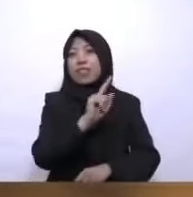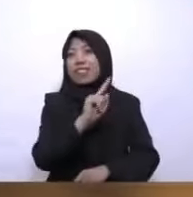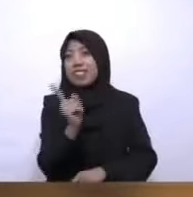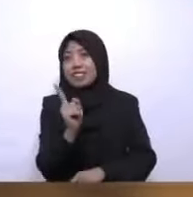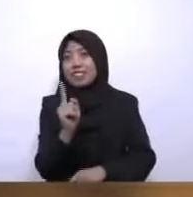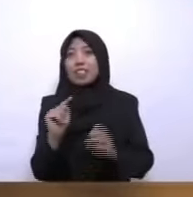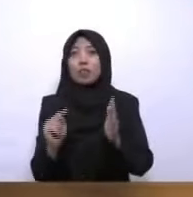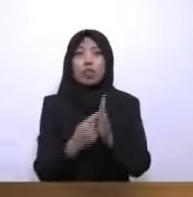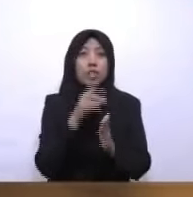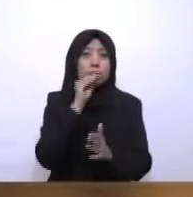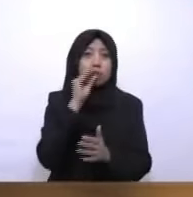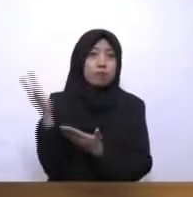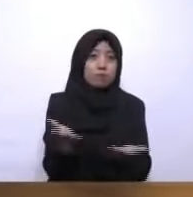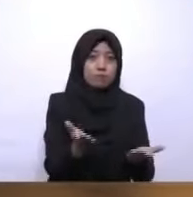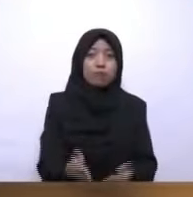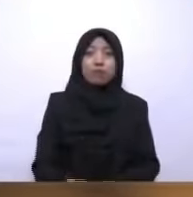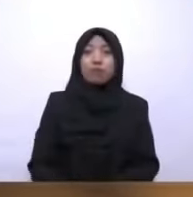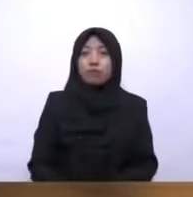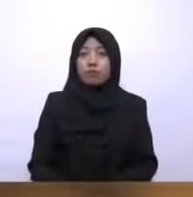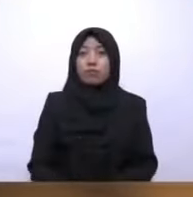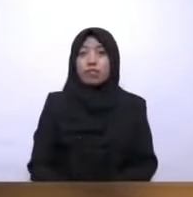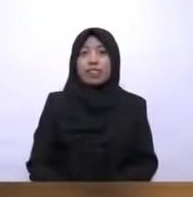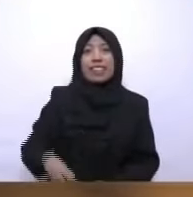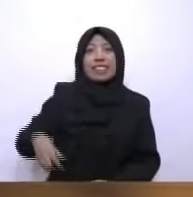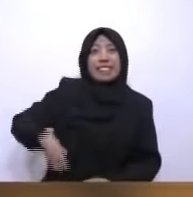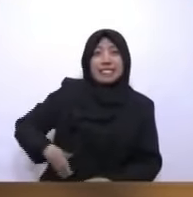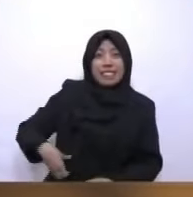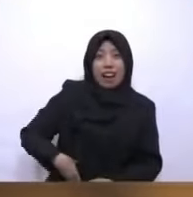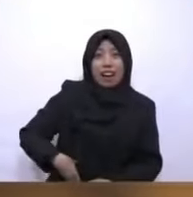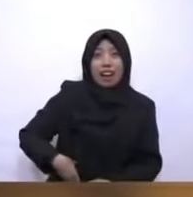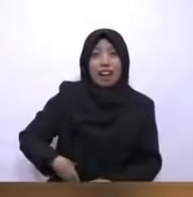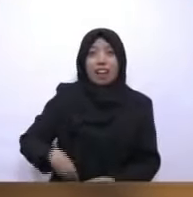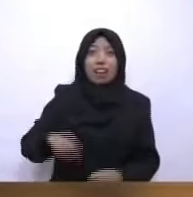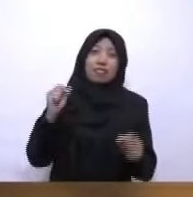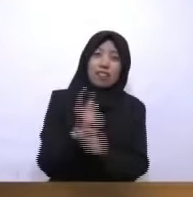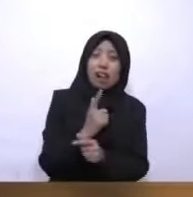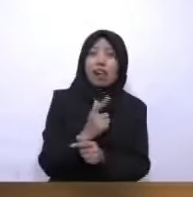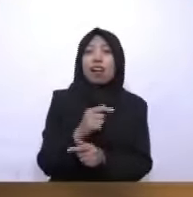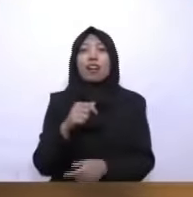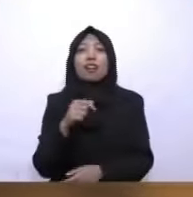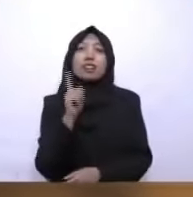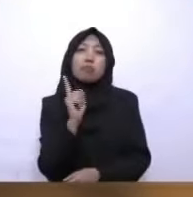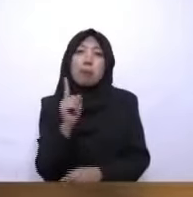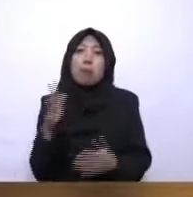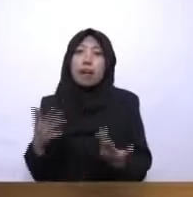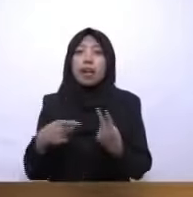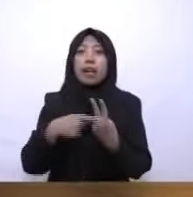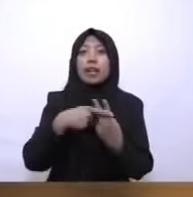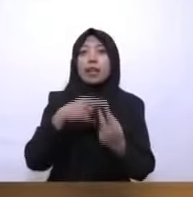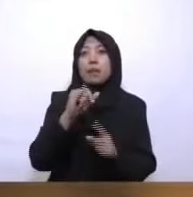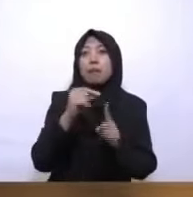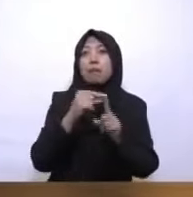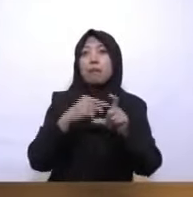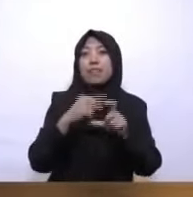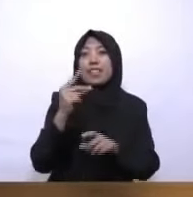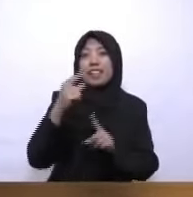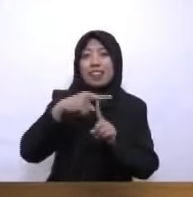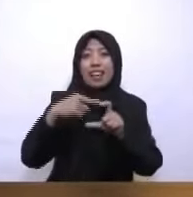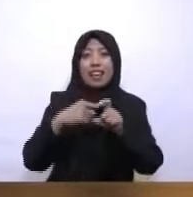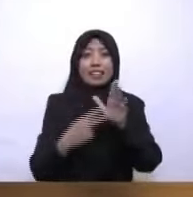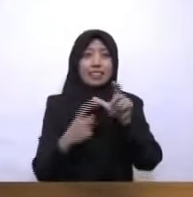berbicara. Penyebab gagal ginjal itu ada dari hipertensi paling banyak, ya, dan juga dari konsumsi gula